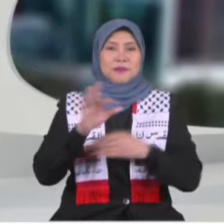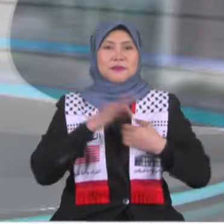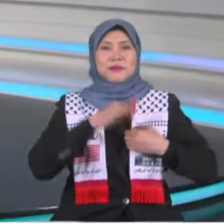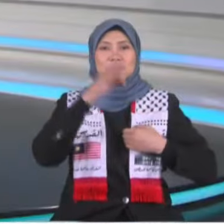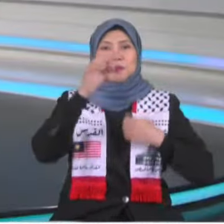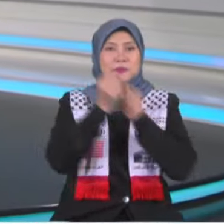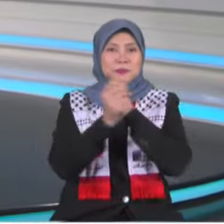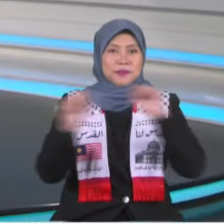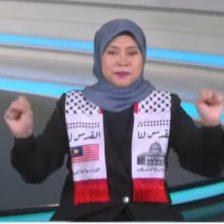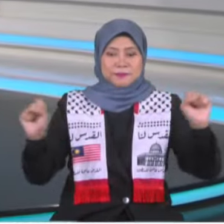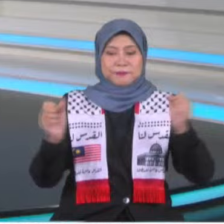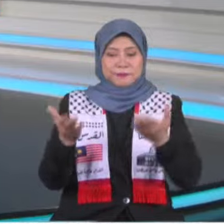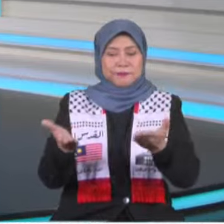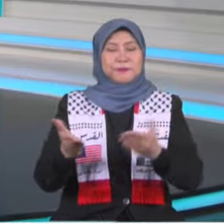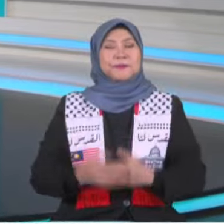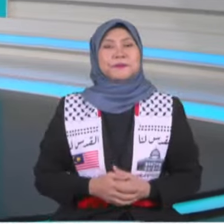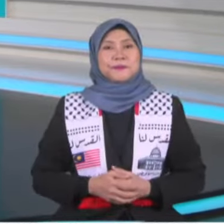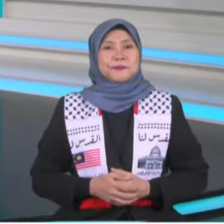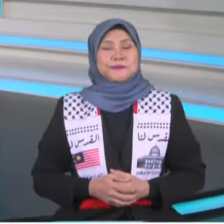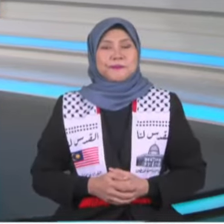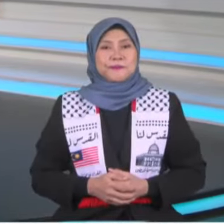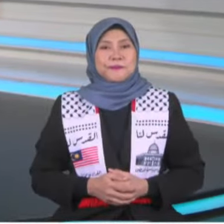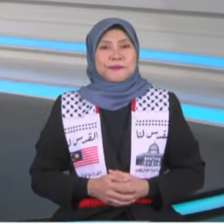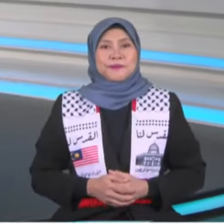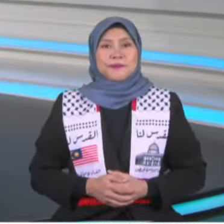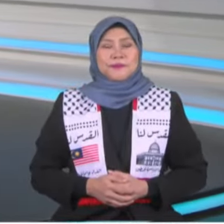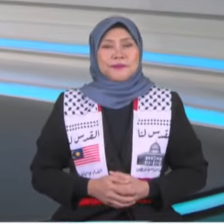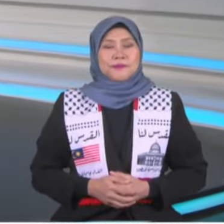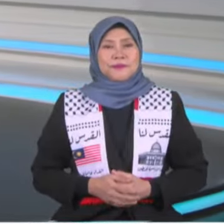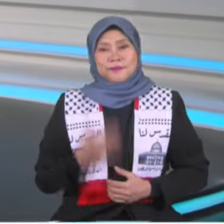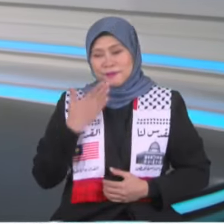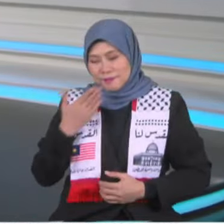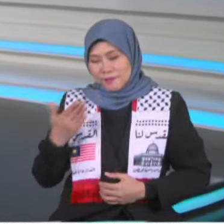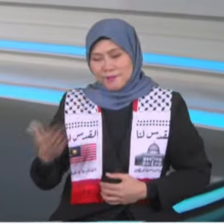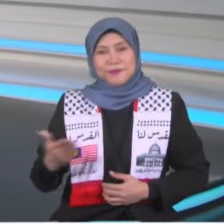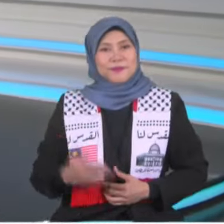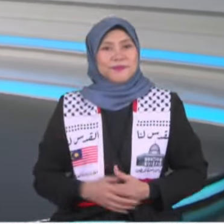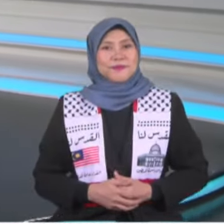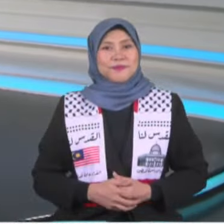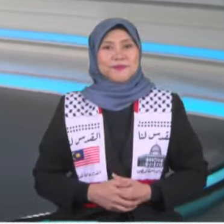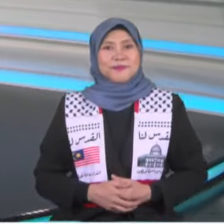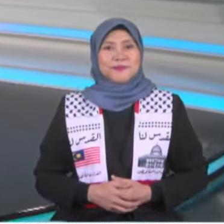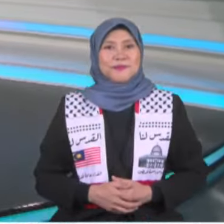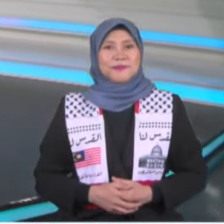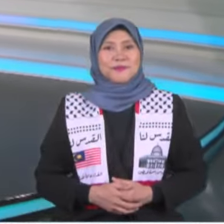Merdeka kembali ke Angkasa Puri, Kota Media. Baik, terima kasih, Hebrie.